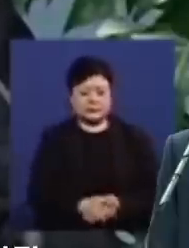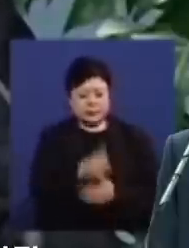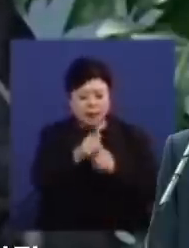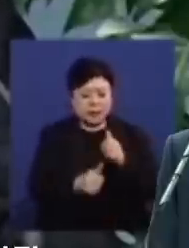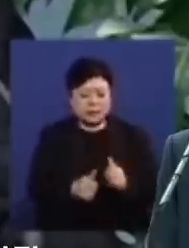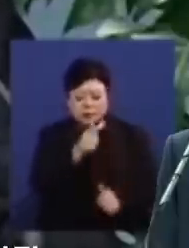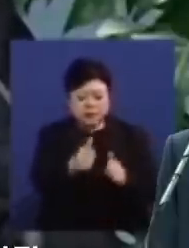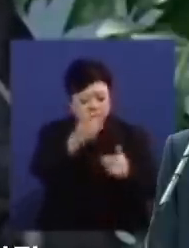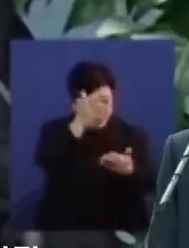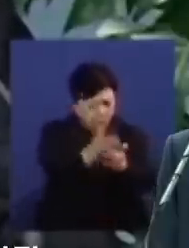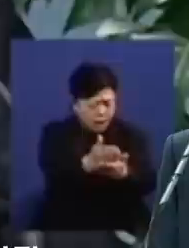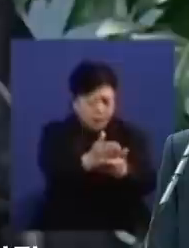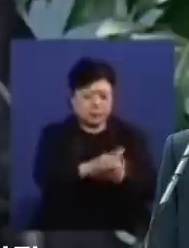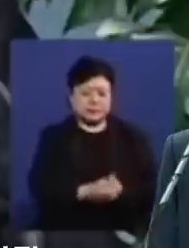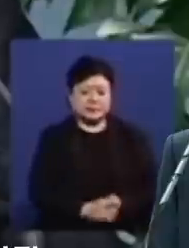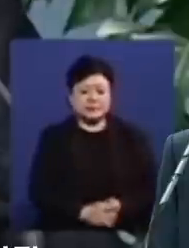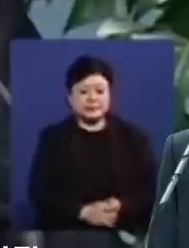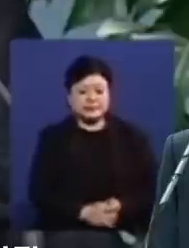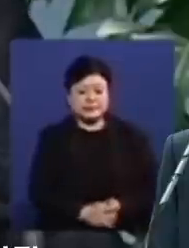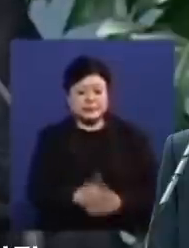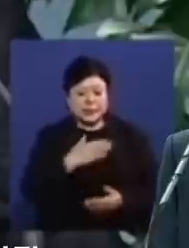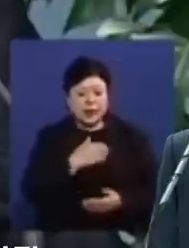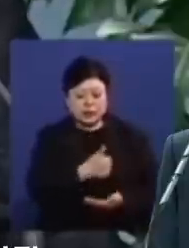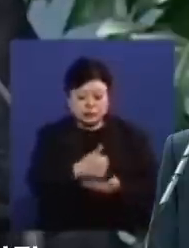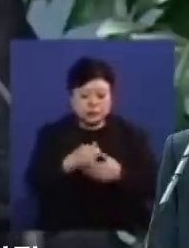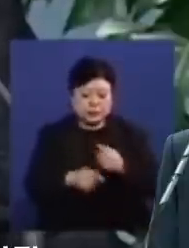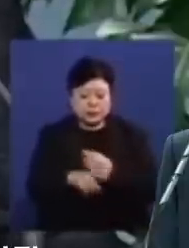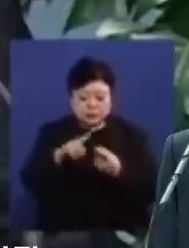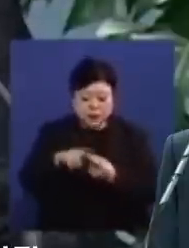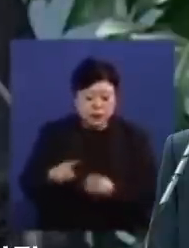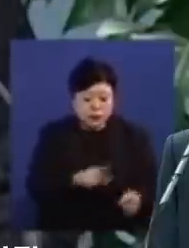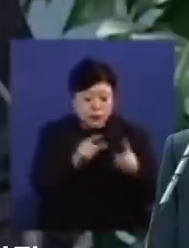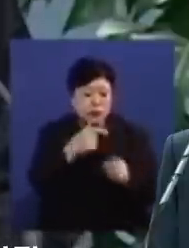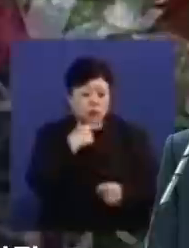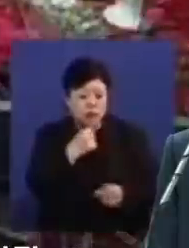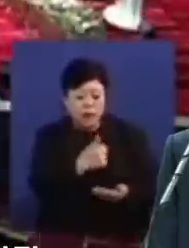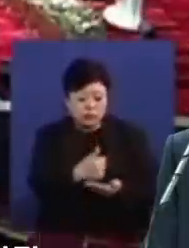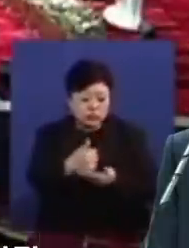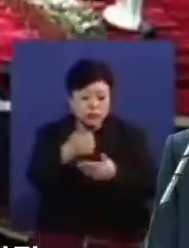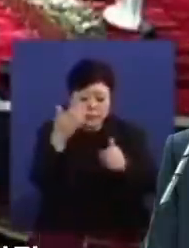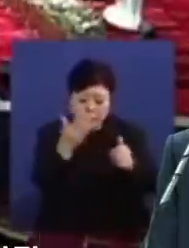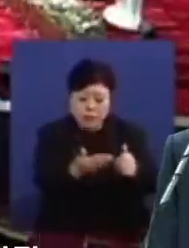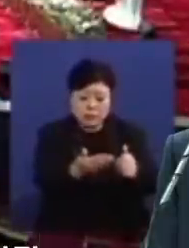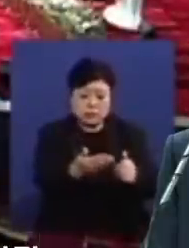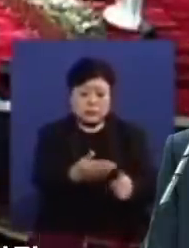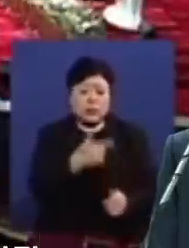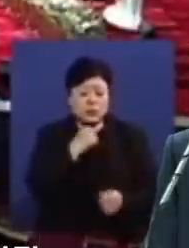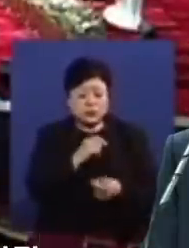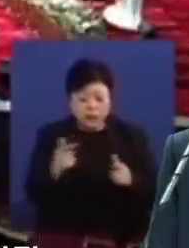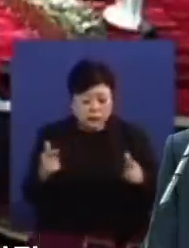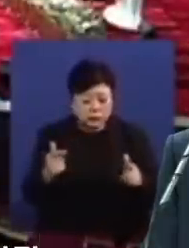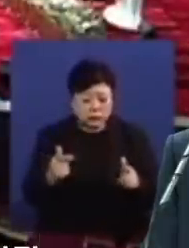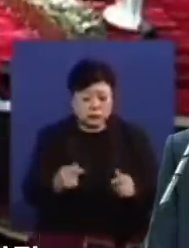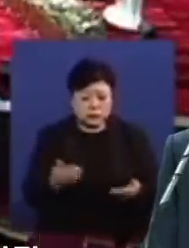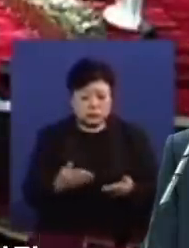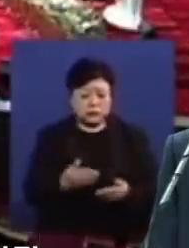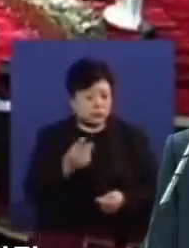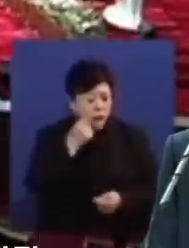하나님을 시험하지 않는다. 나는 주님 뜻대로 살지 주님께서 원치는데 그런 일 안 하겠다는